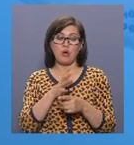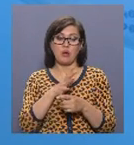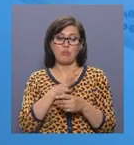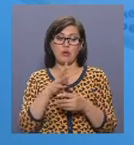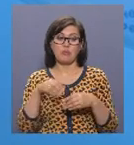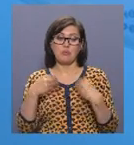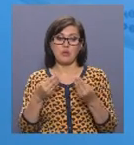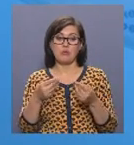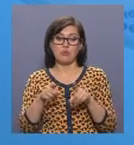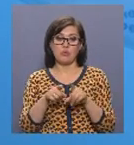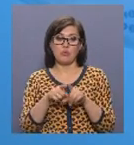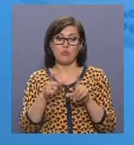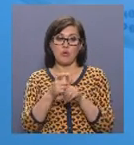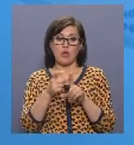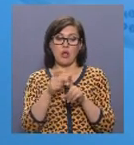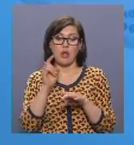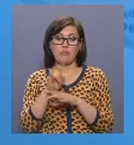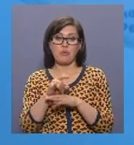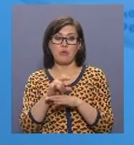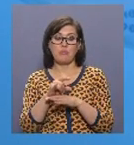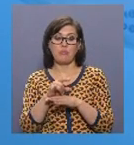табыс береміз деген сөздерге жалған